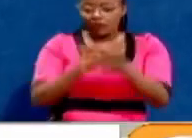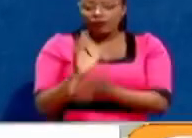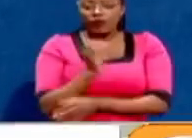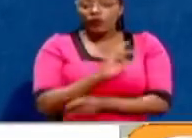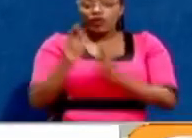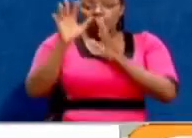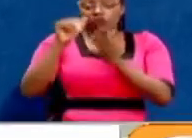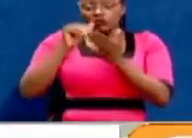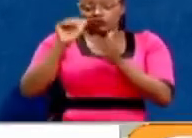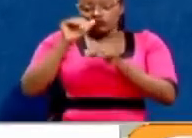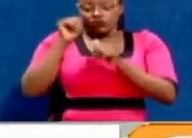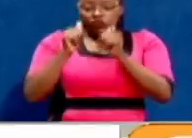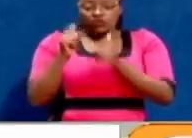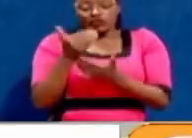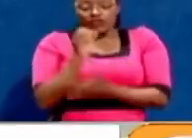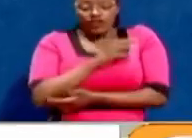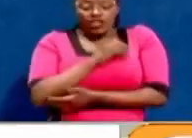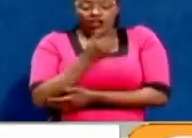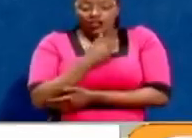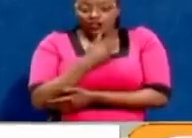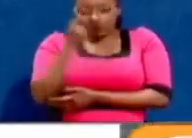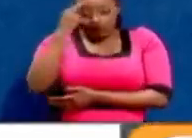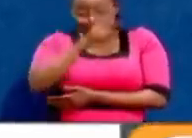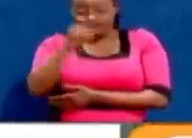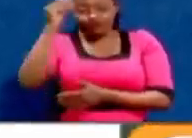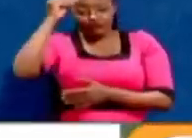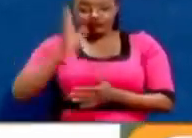na taarifa hiyo inaangazia wasiwasi wa wanafunzi hao.